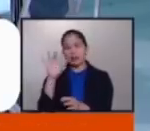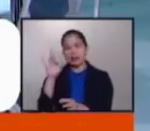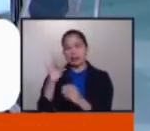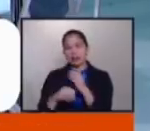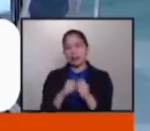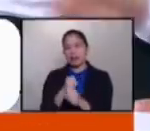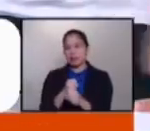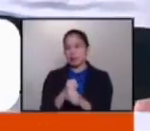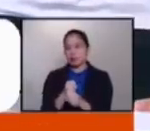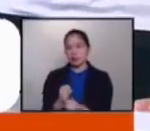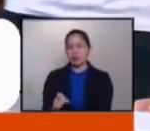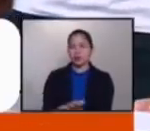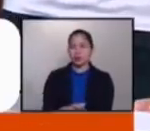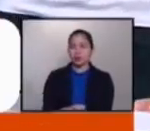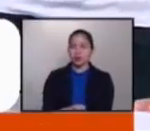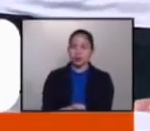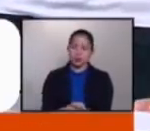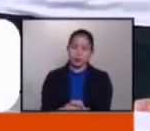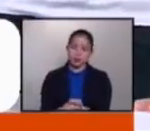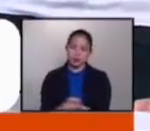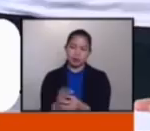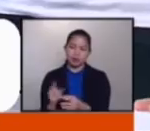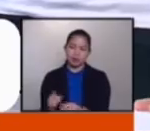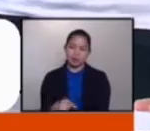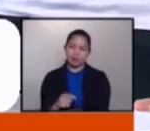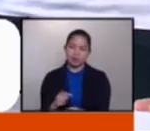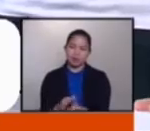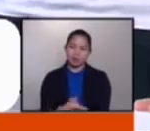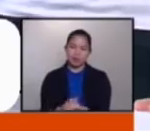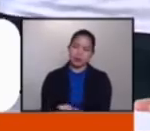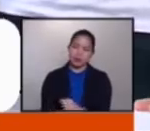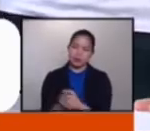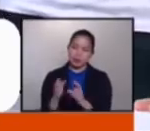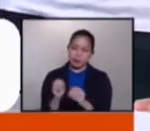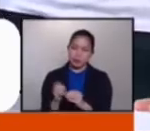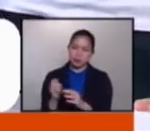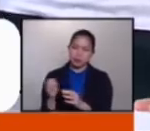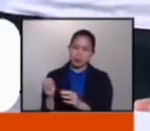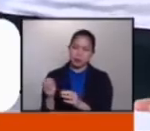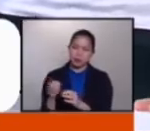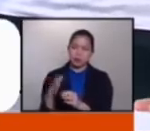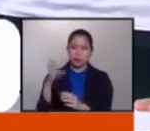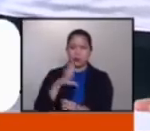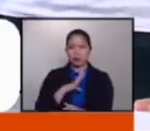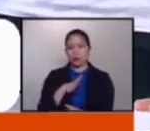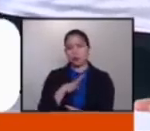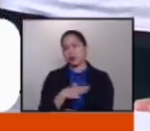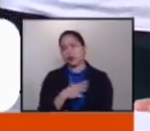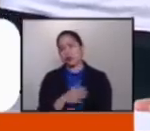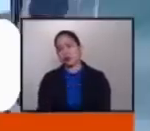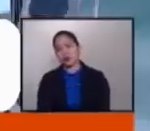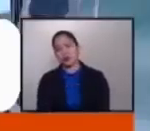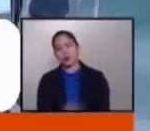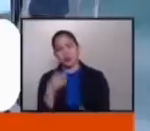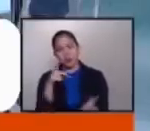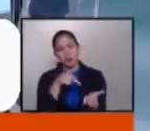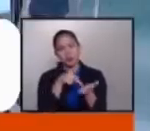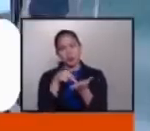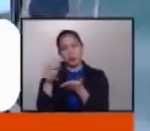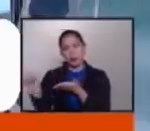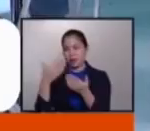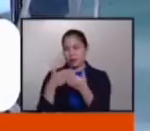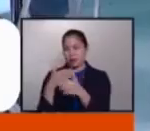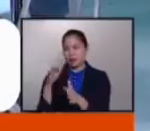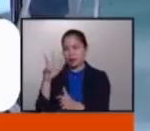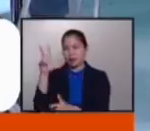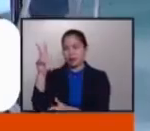ka, hanggang 3 years lang masisingil mo. Yun ang patakaran. Okay lang po yun, Edo. Sayang na yung 5. Okay lang po, mababayaran po kami. Mababayaran ka pero up to 3 years